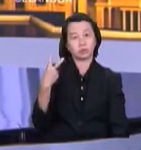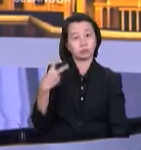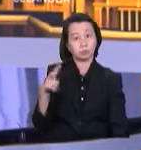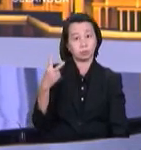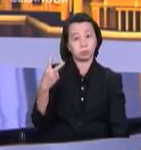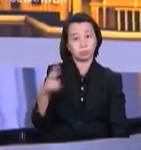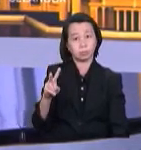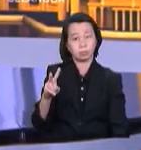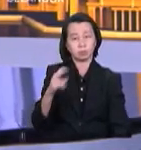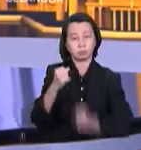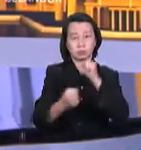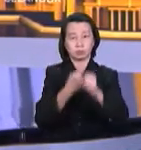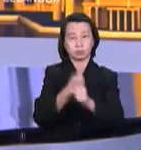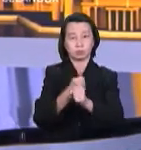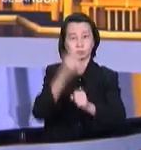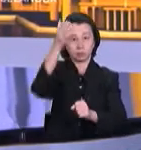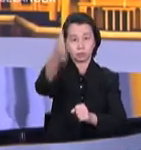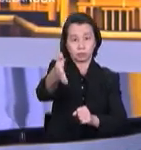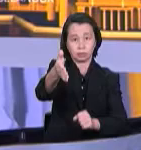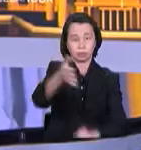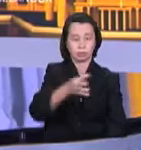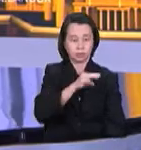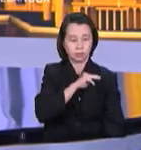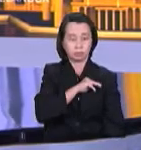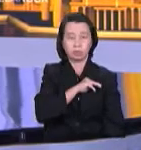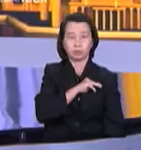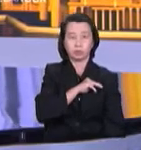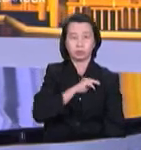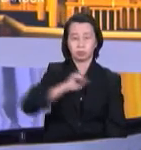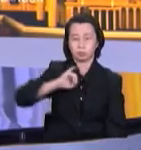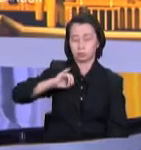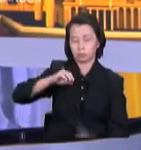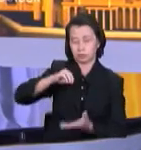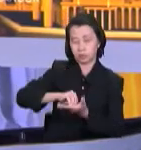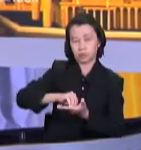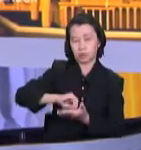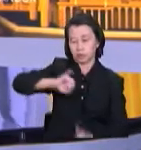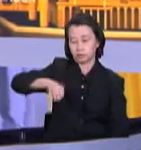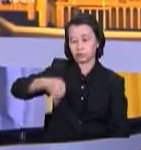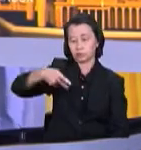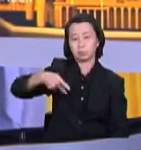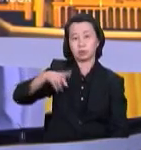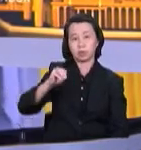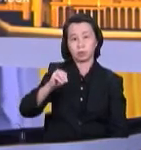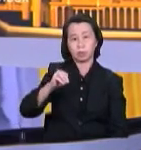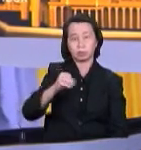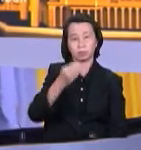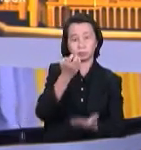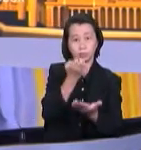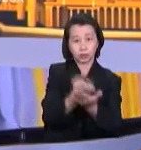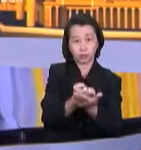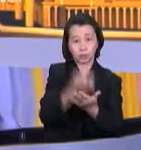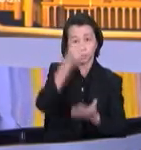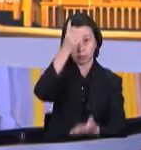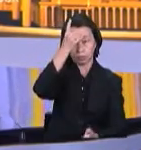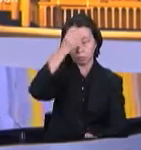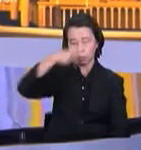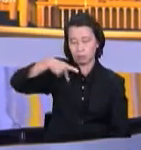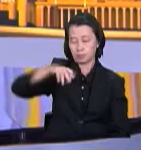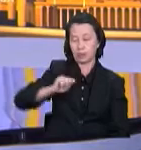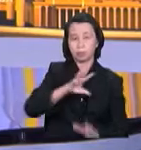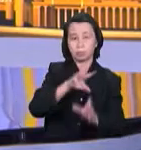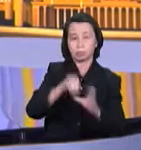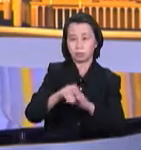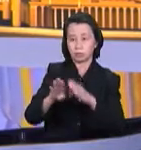RM ke-12 tahun hadapan. Menteri di Jabatan Perdana Menteri Ekonomi Datuk Seri Mustafa Mohamed berkata ia